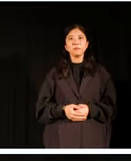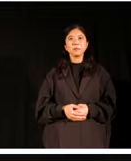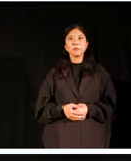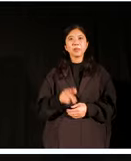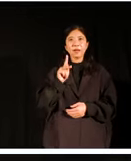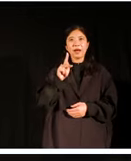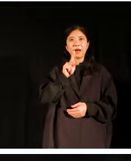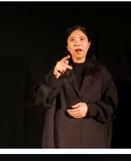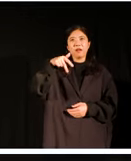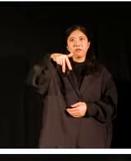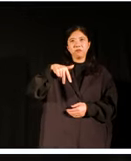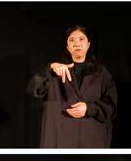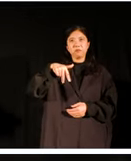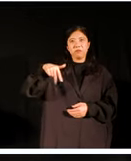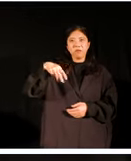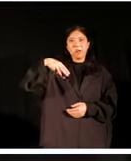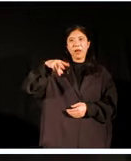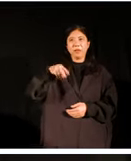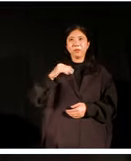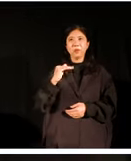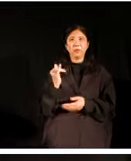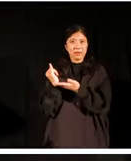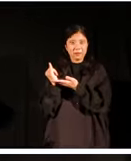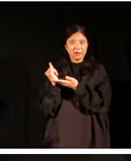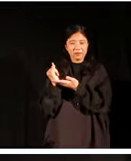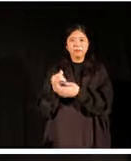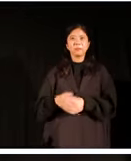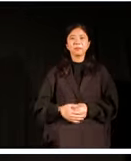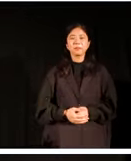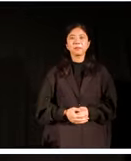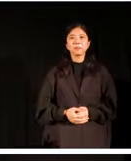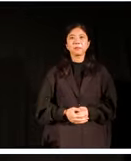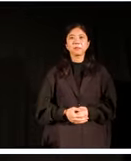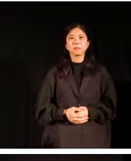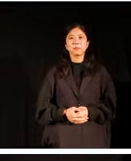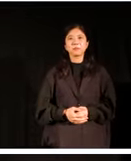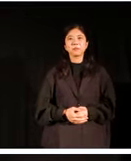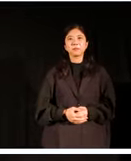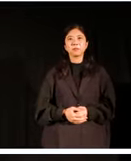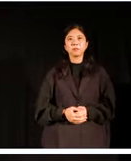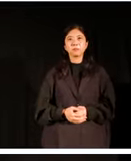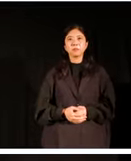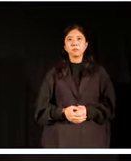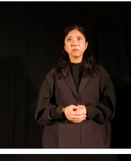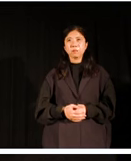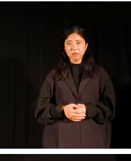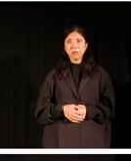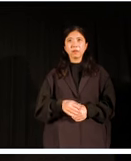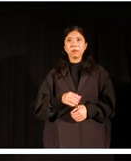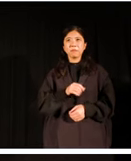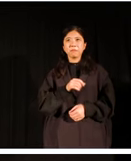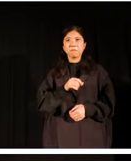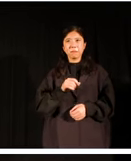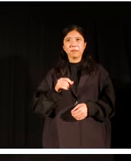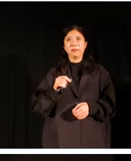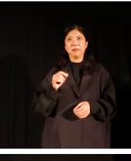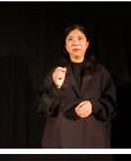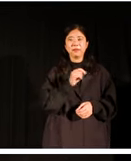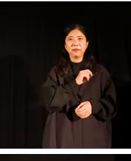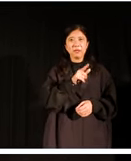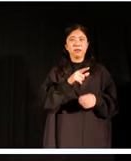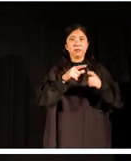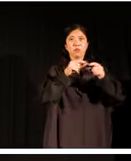かずまり子さんですよろしくお願いいたしますえ先進国では7割から8割